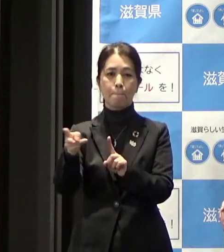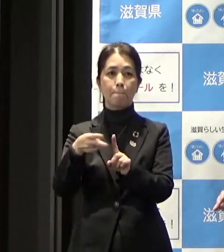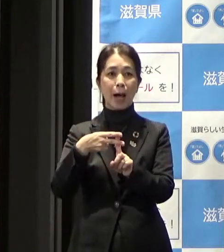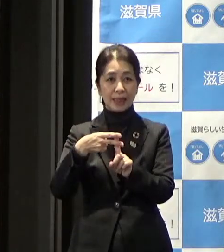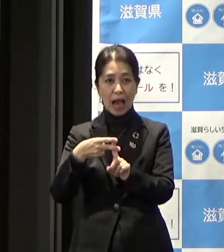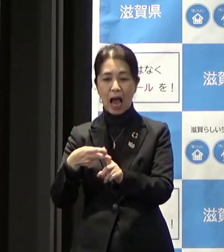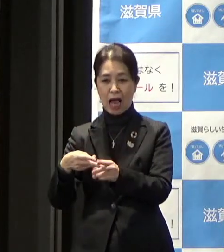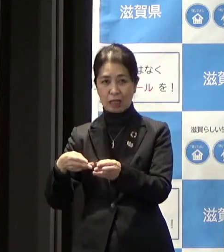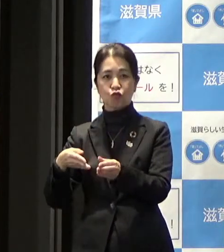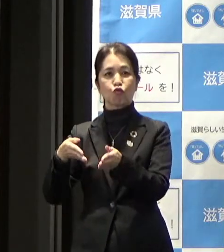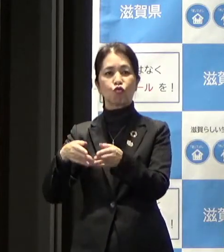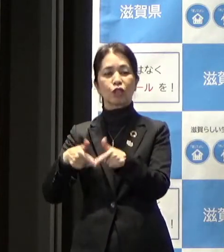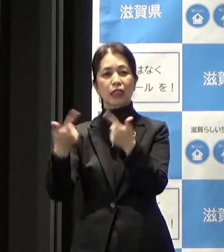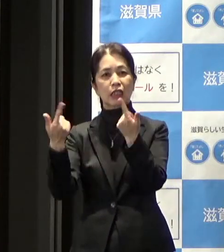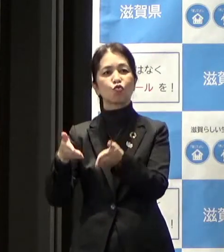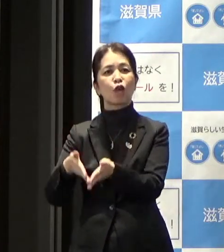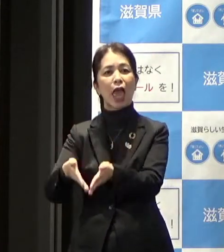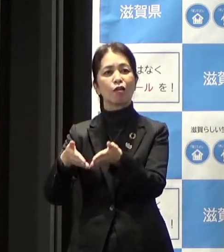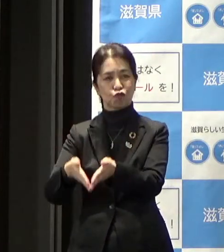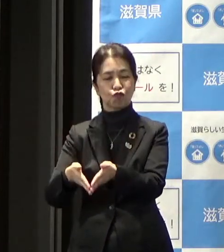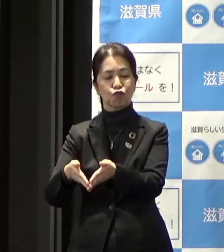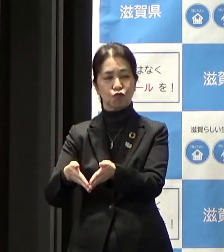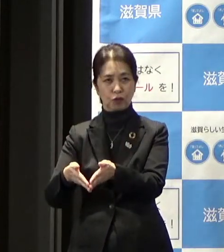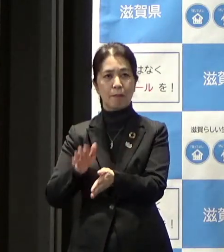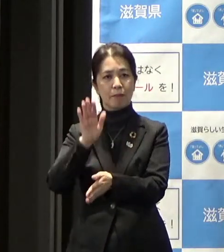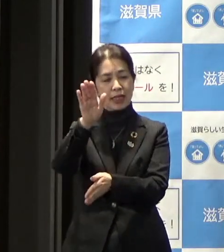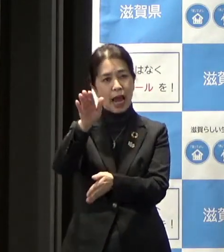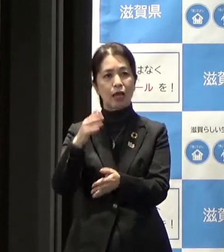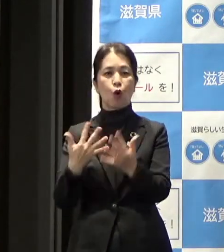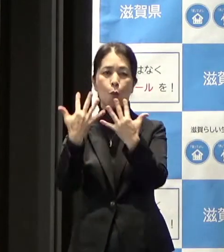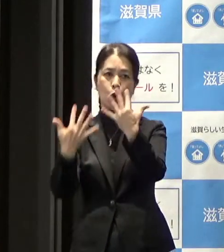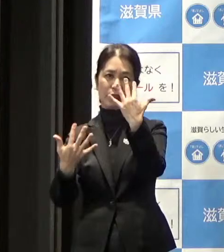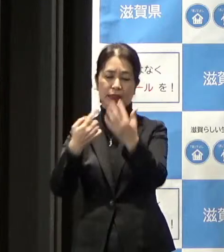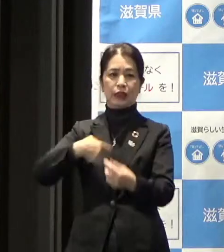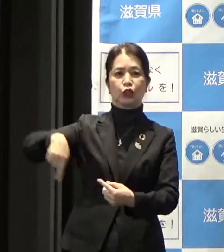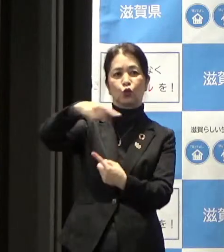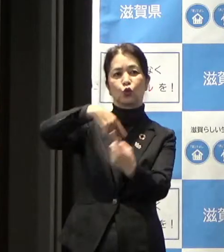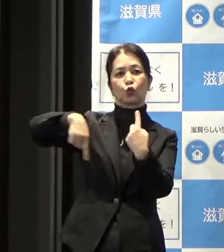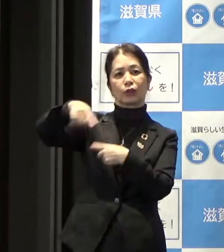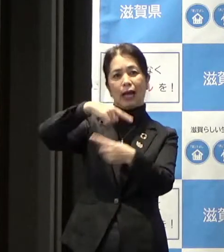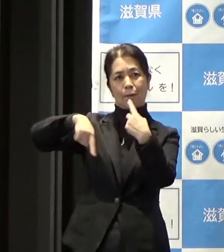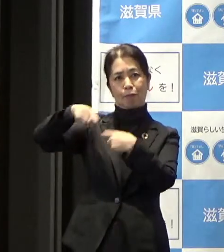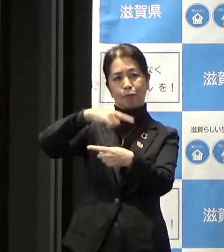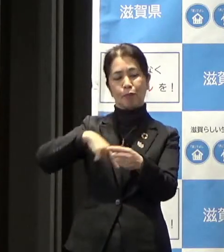という未来のための循環の森づくりをテーマに開催をいたします。